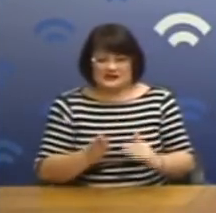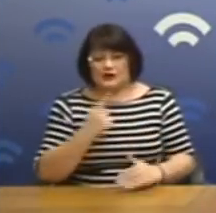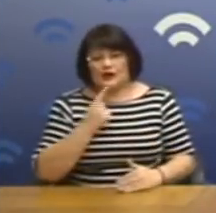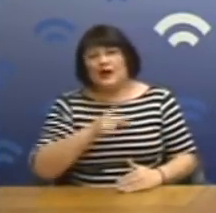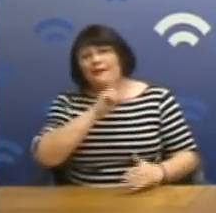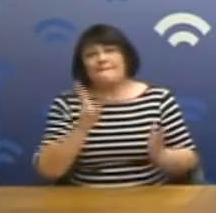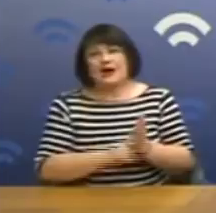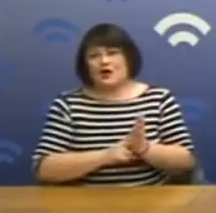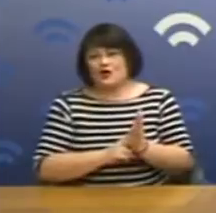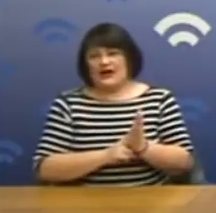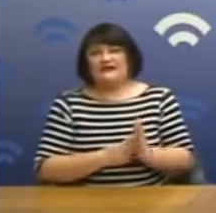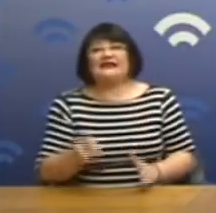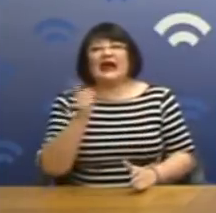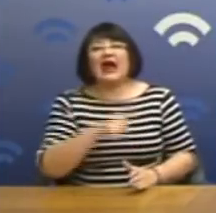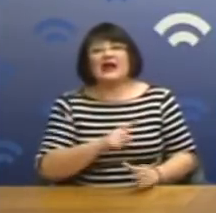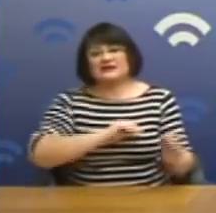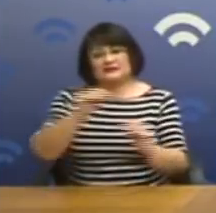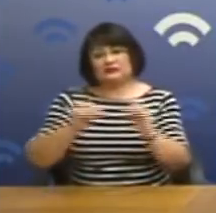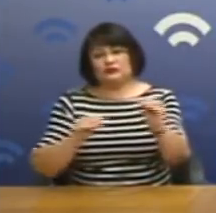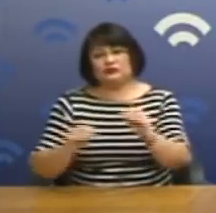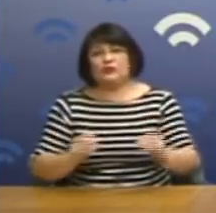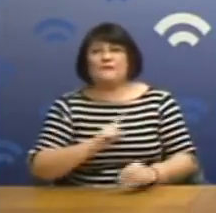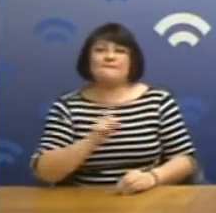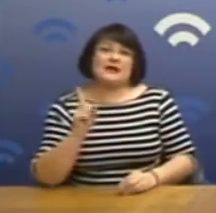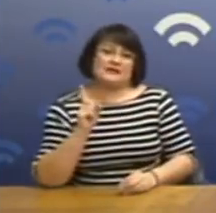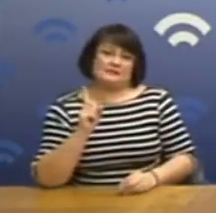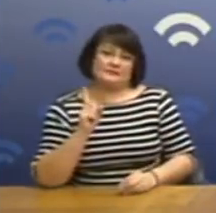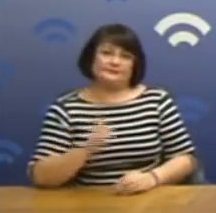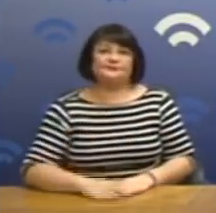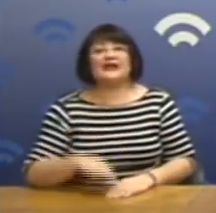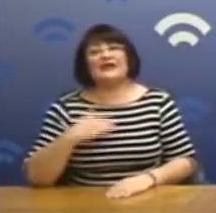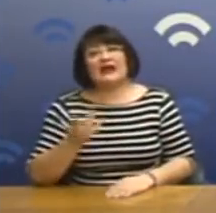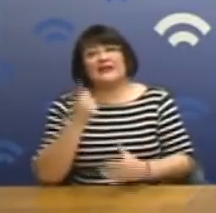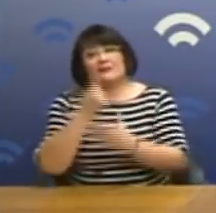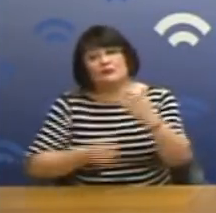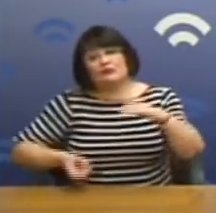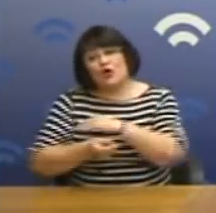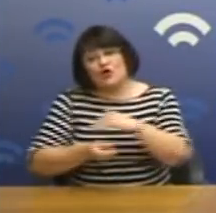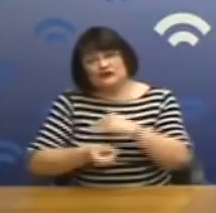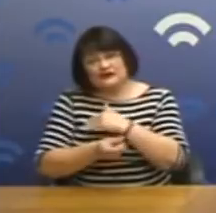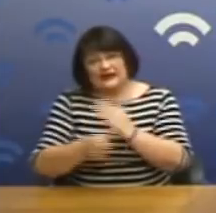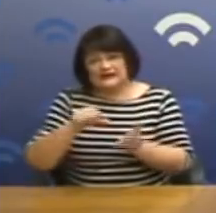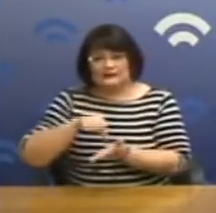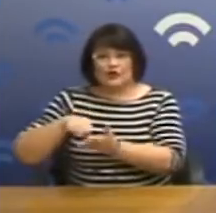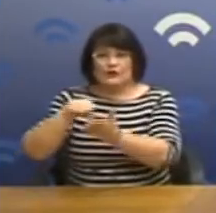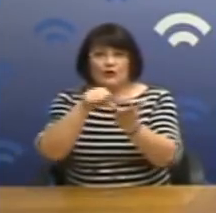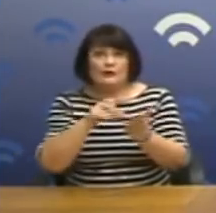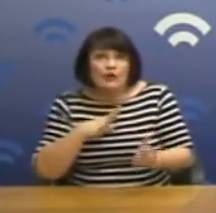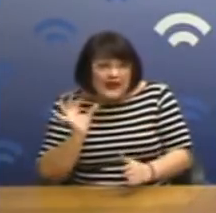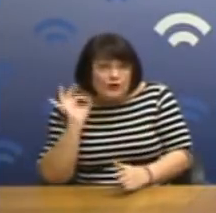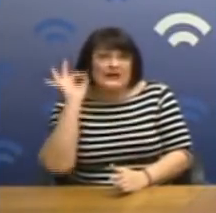λεγόμενες δευτερογενείς μετακινήσεις, δηλαδή να μεταβούν οι πρόσφυγες και μετανάστες στις χώρες πραγματικού προορισμού